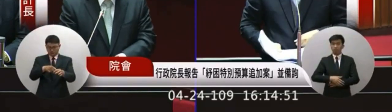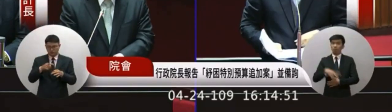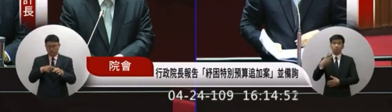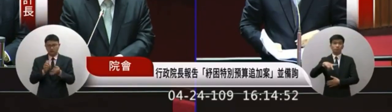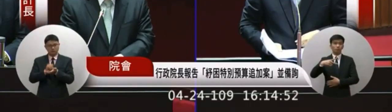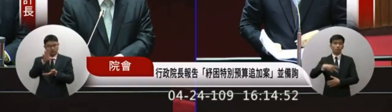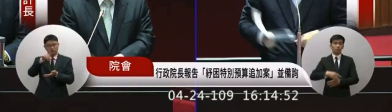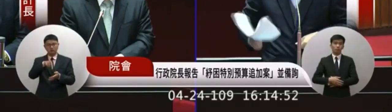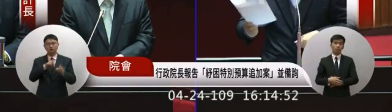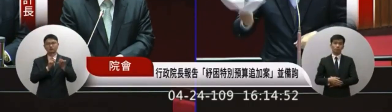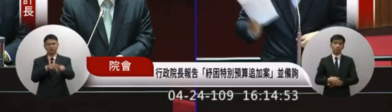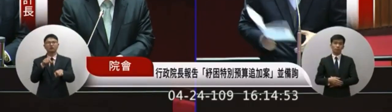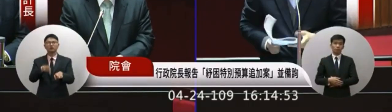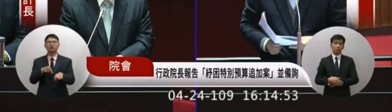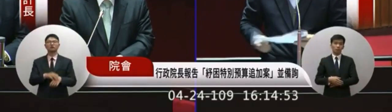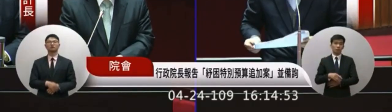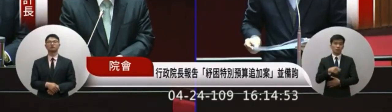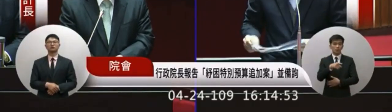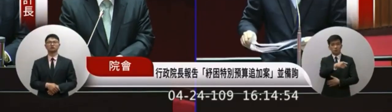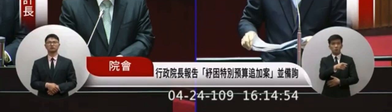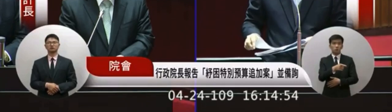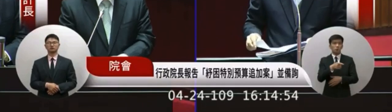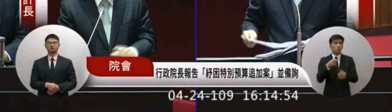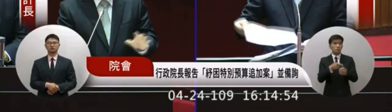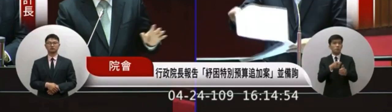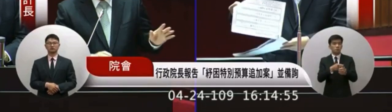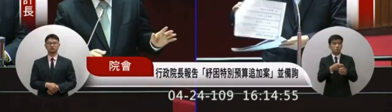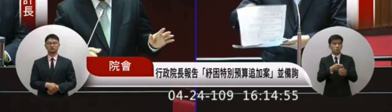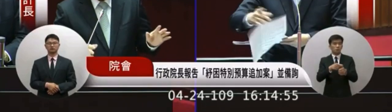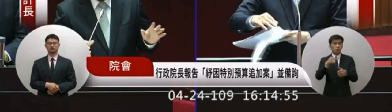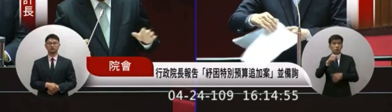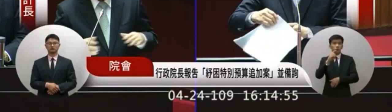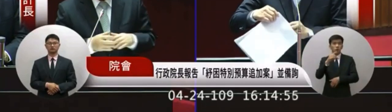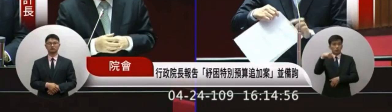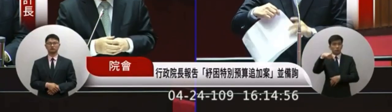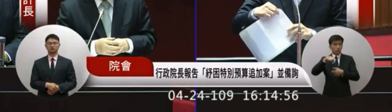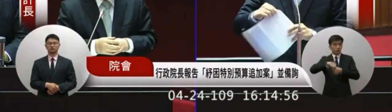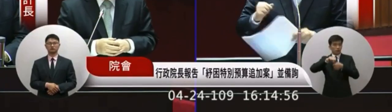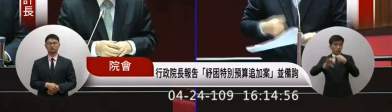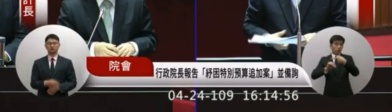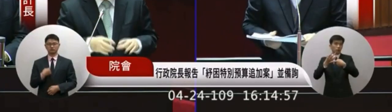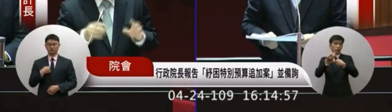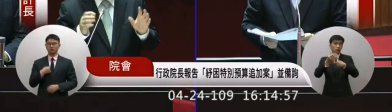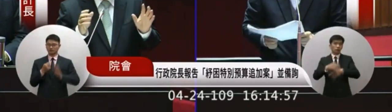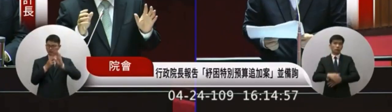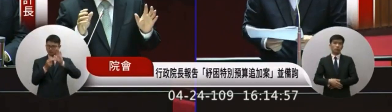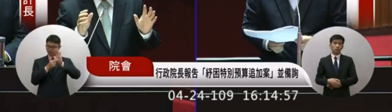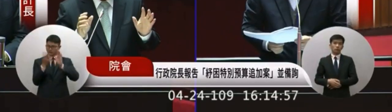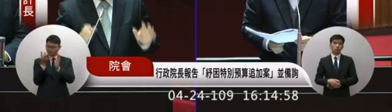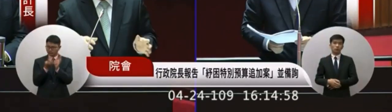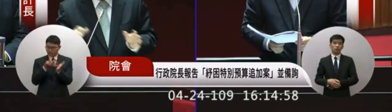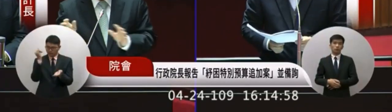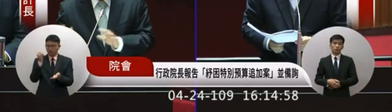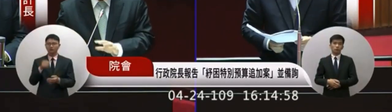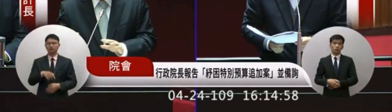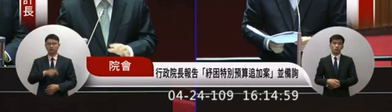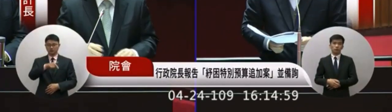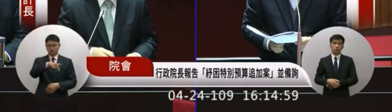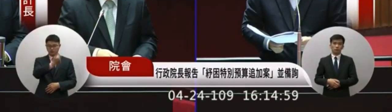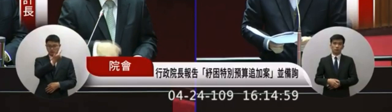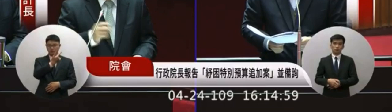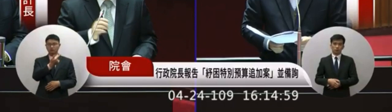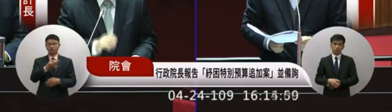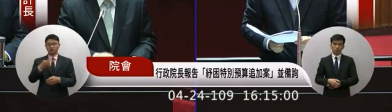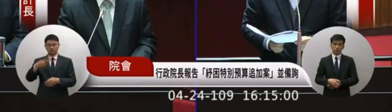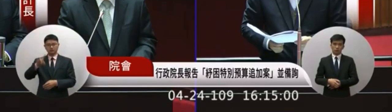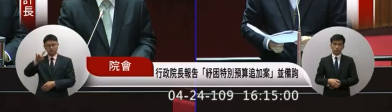来，你会创造多少 GDP？ 我在讲过很多次了，我说这个600再加